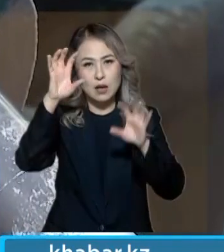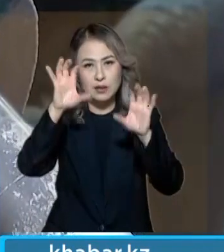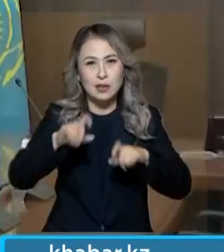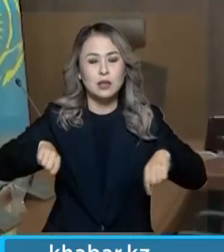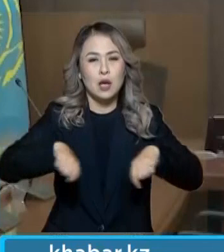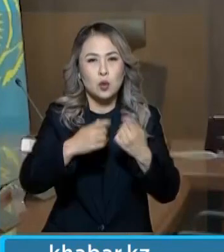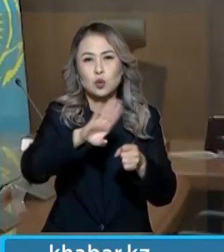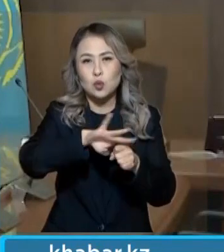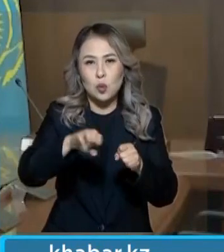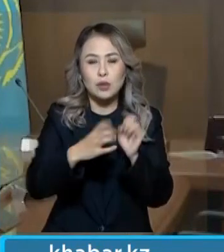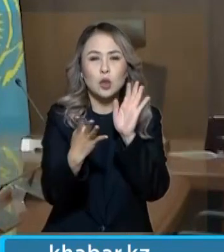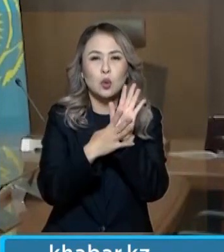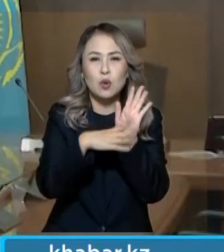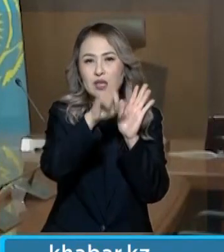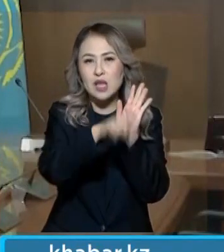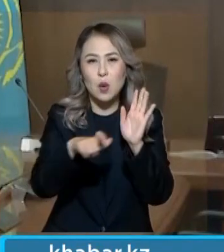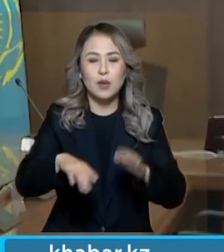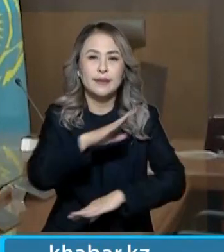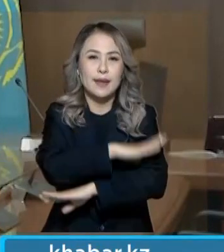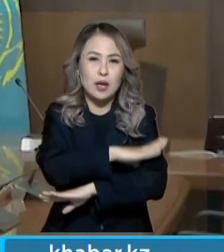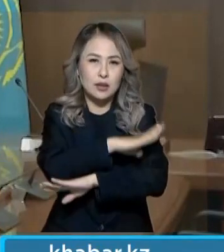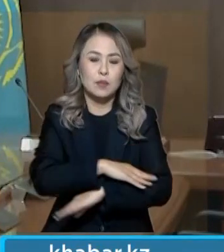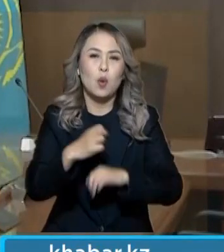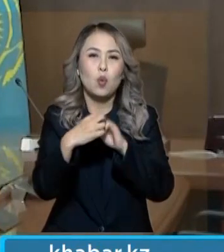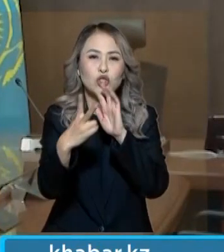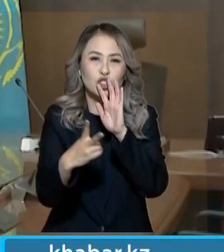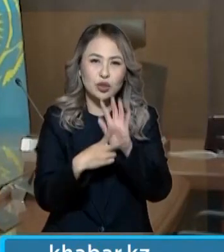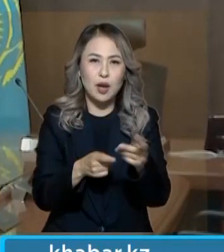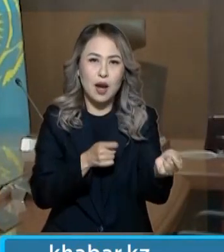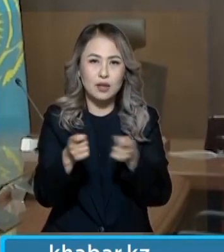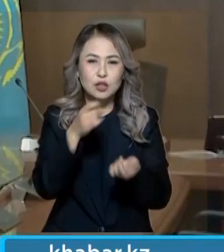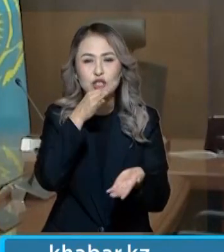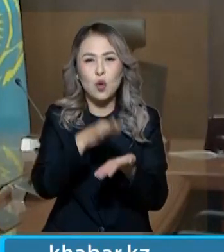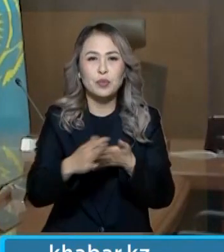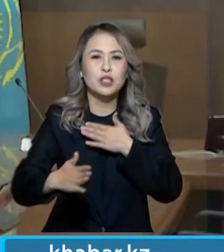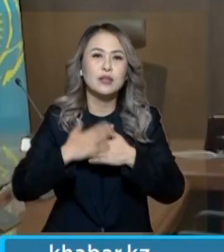алулар жойылып, 9 лауазымды тұлға тәртіптік, 17-сі әкімшілік жауаптылыққа тартылды.